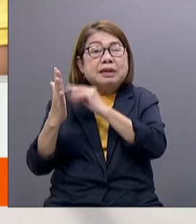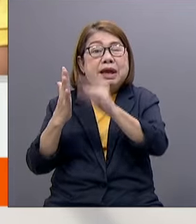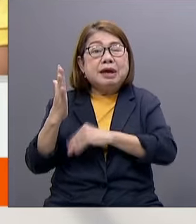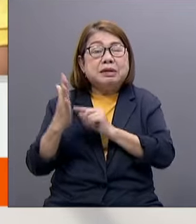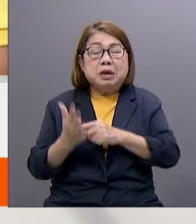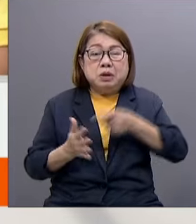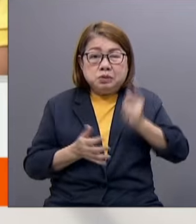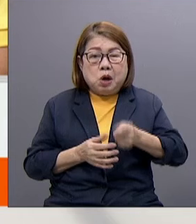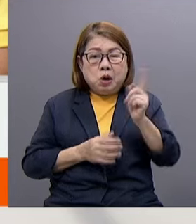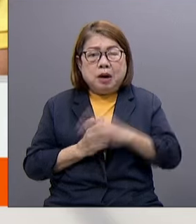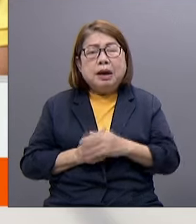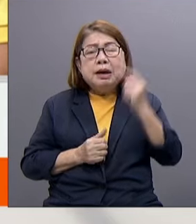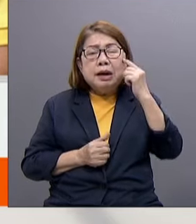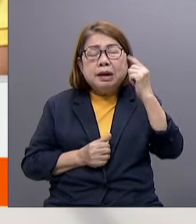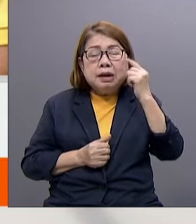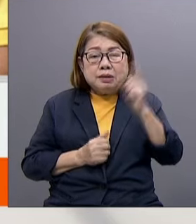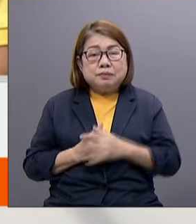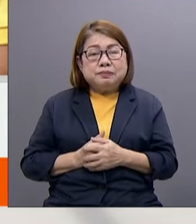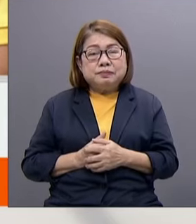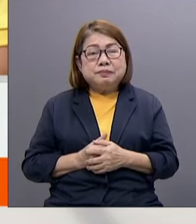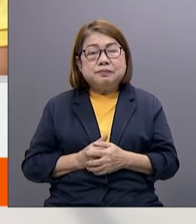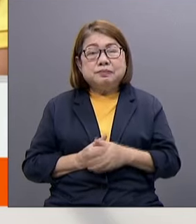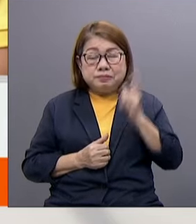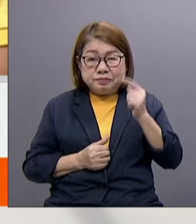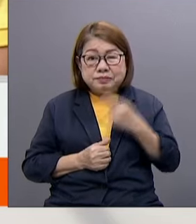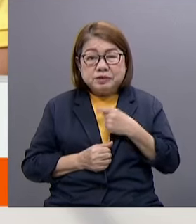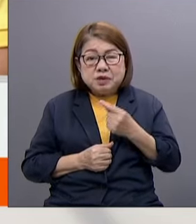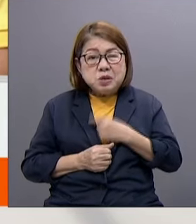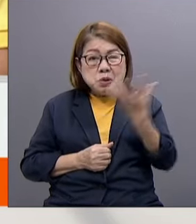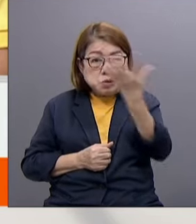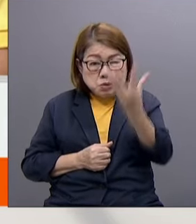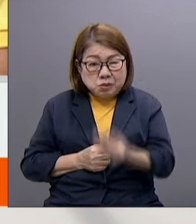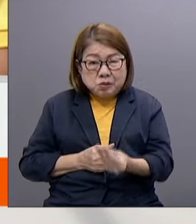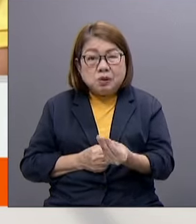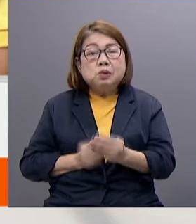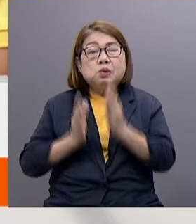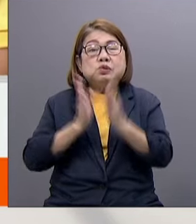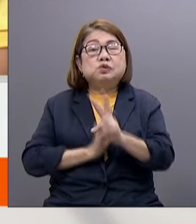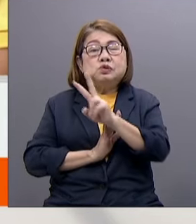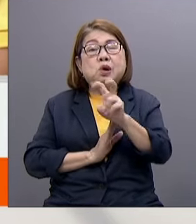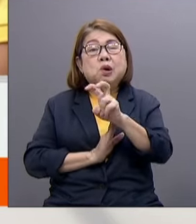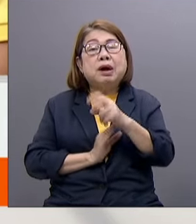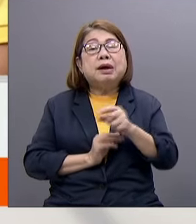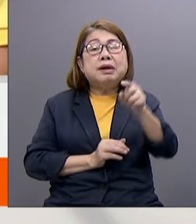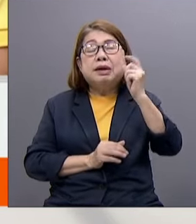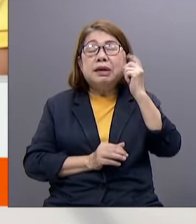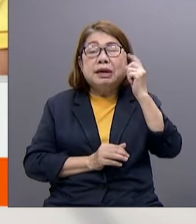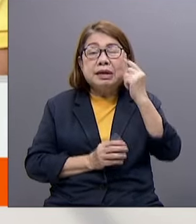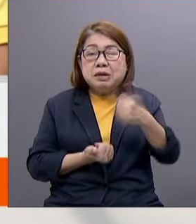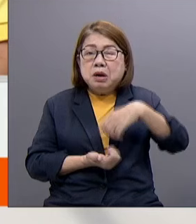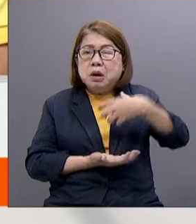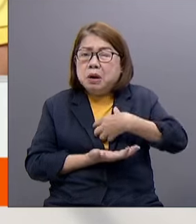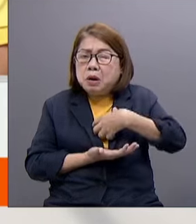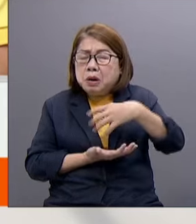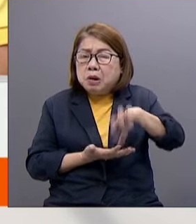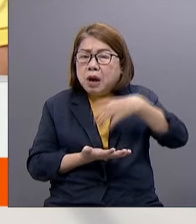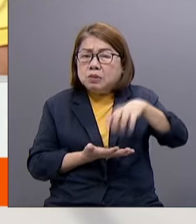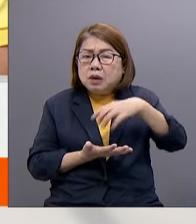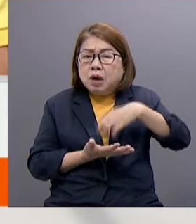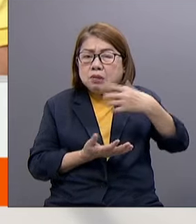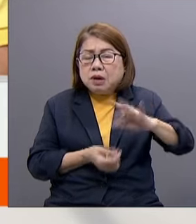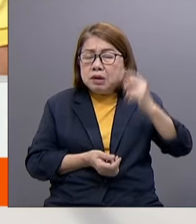างมากในมุมมองหนึ่งนะคะว่าก็จะเหลือ200คนแต่ทีนี้ในมุมมองของคุณนรากรฟังเมื่อสักครู่นี้ก็บอกว่ามันอา